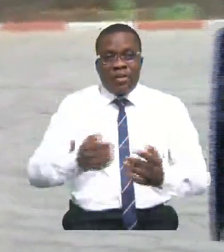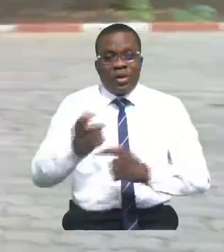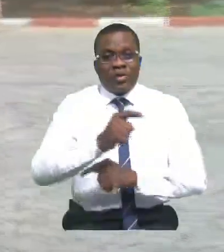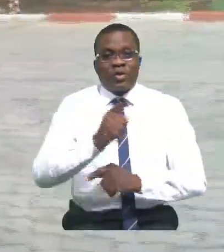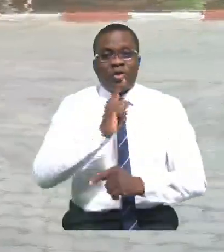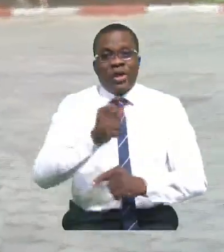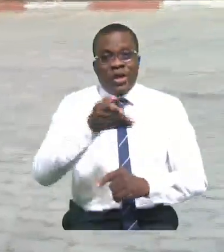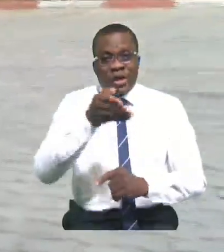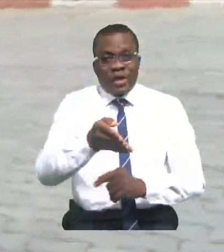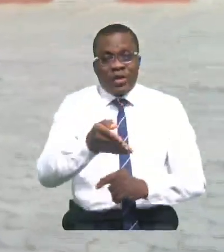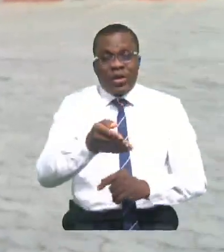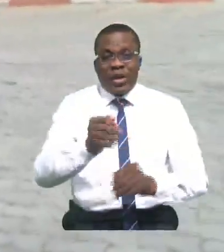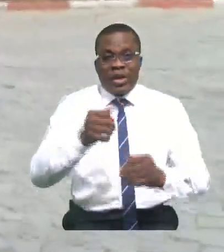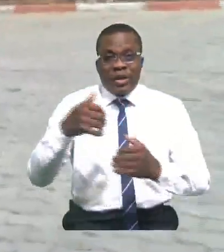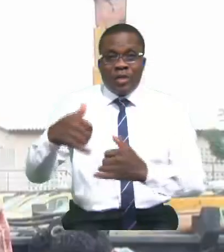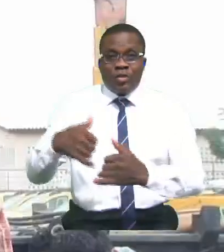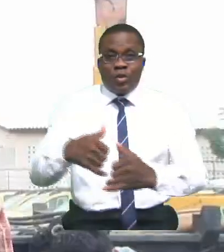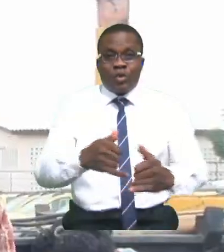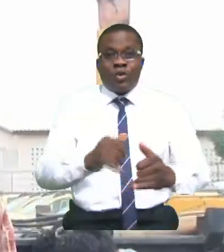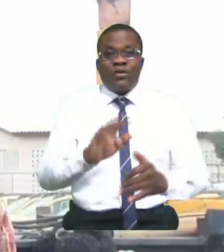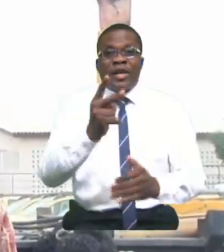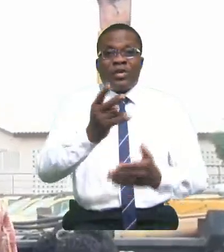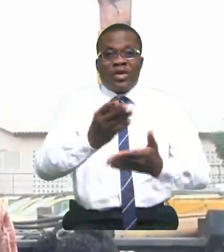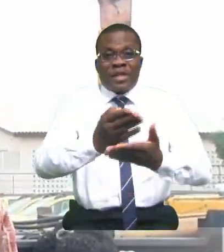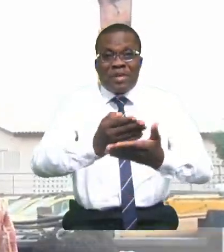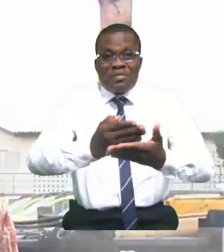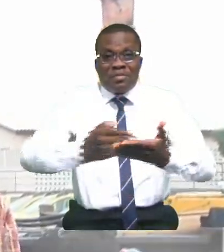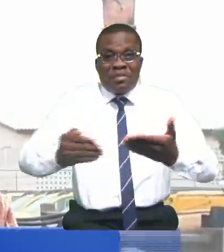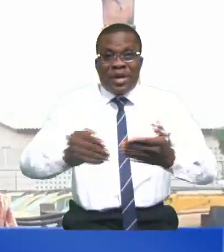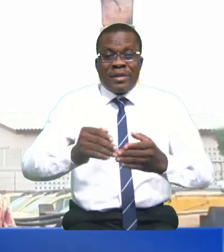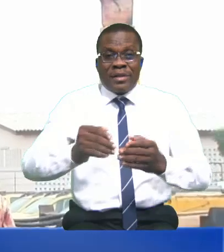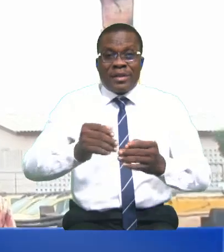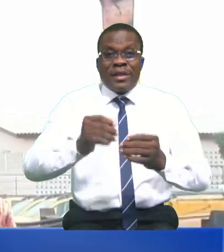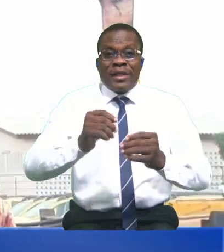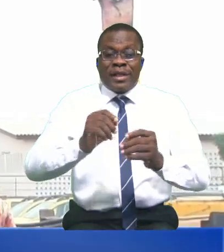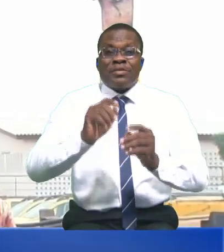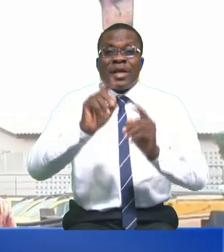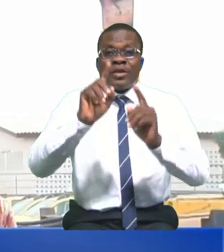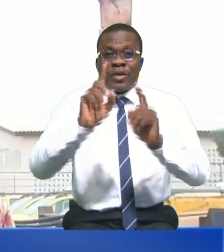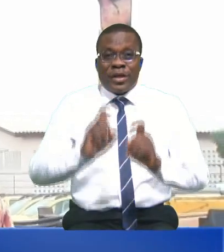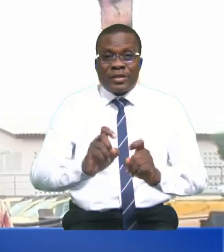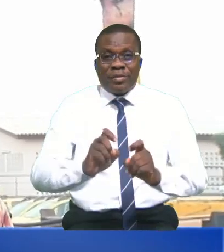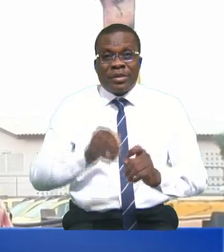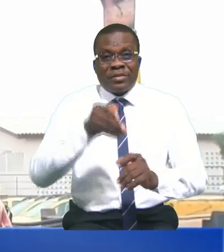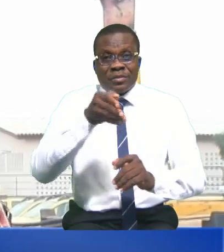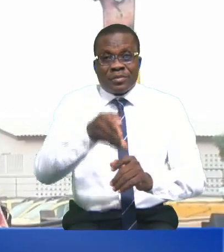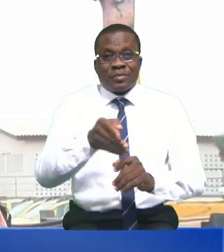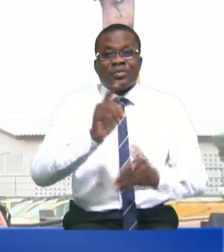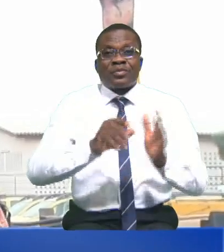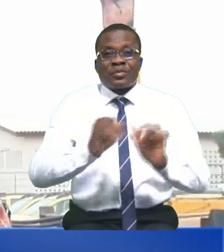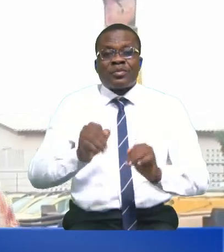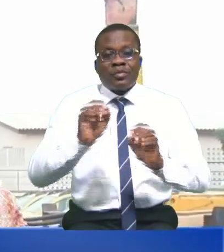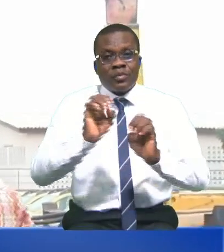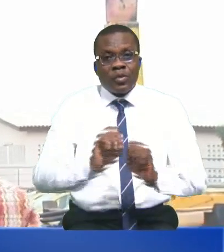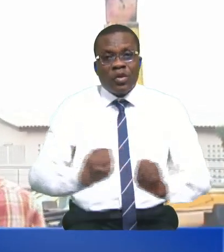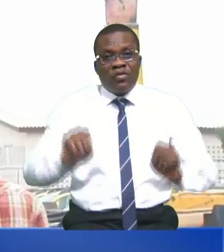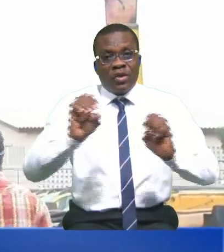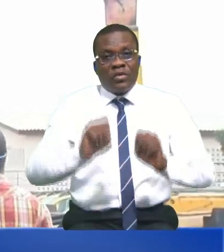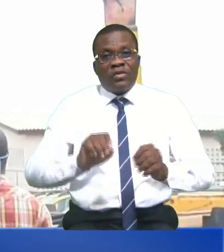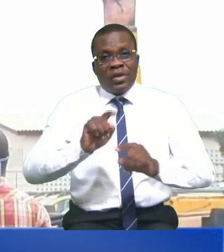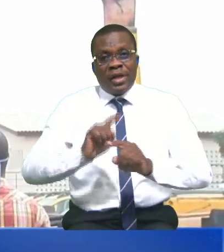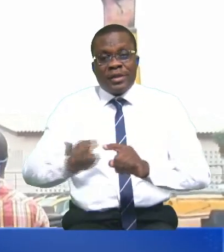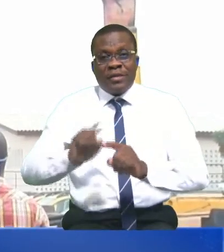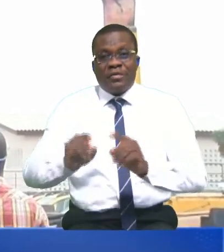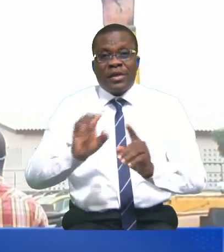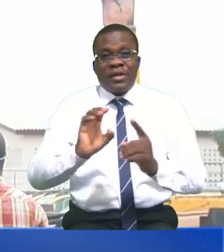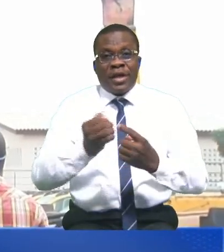train de suivre de subir la 2è étape de la for du test ça consiste à faire à les évaluer sur les différents types